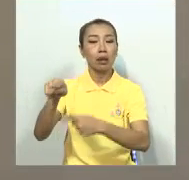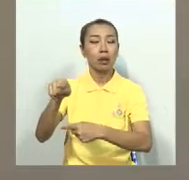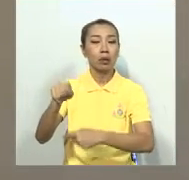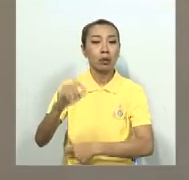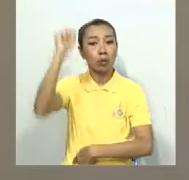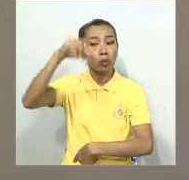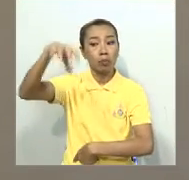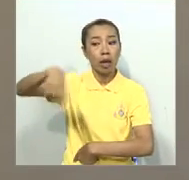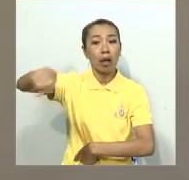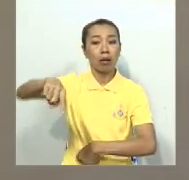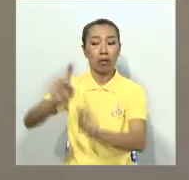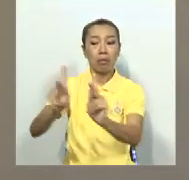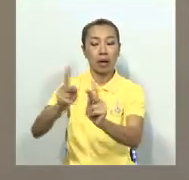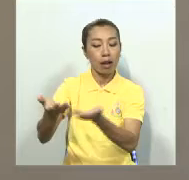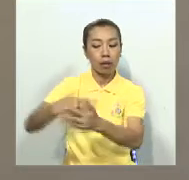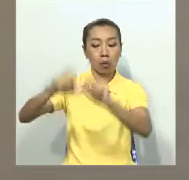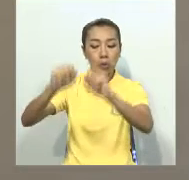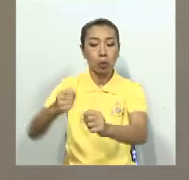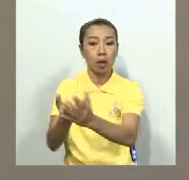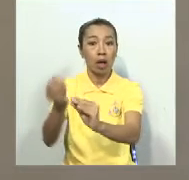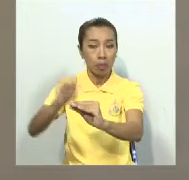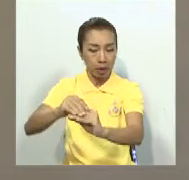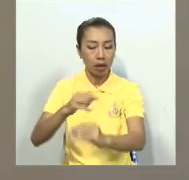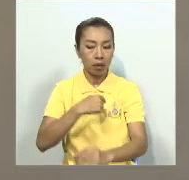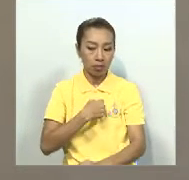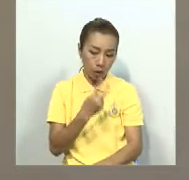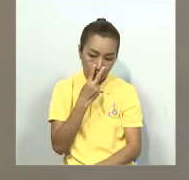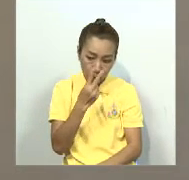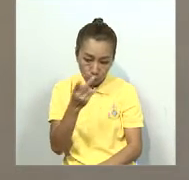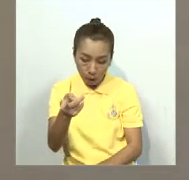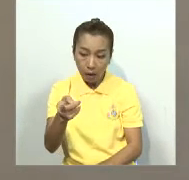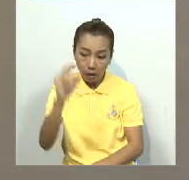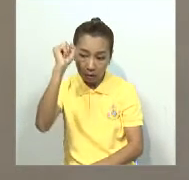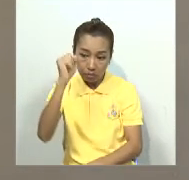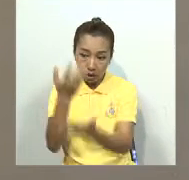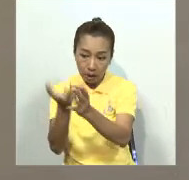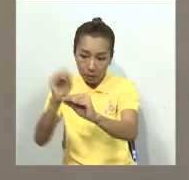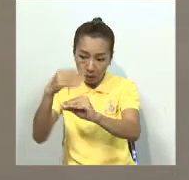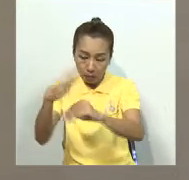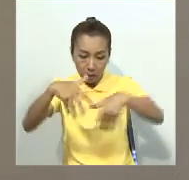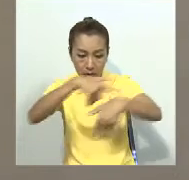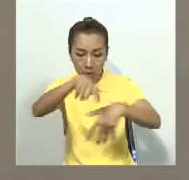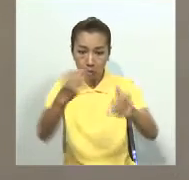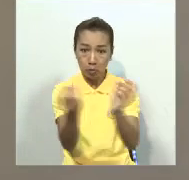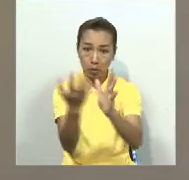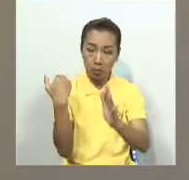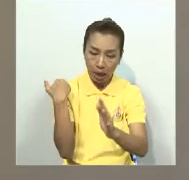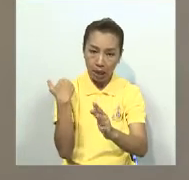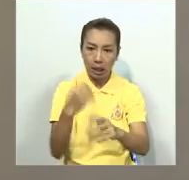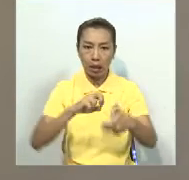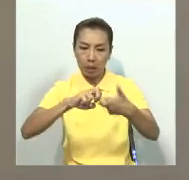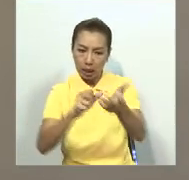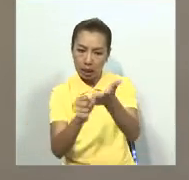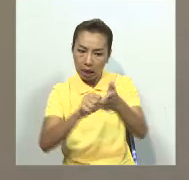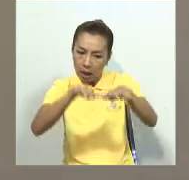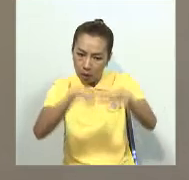ารณาขึ้นมานะครับแต่ทั้งนั้นก็เราก็จะต้องติดตามประเมินผลกระทบด้วยนะครับจะหาทางว่าทำยังไงที่จะลดปัญหาให้ได้มากที่สุดน